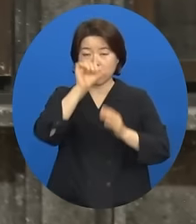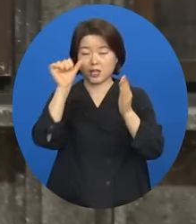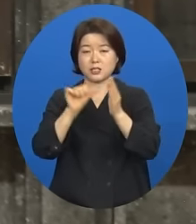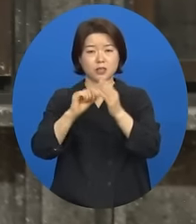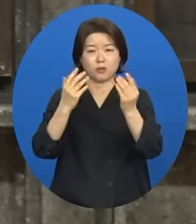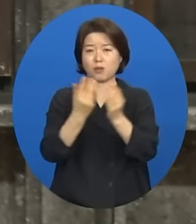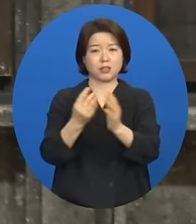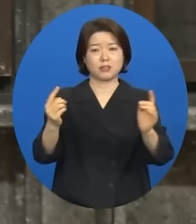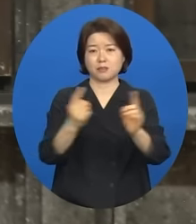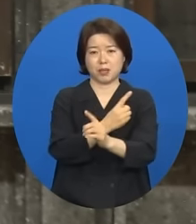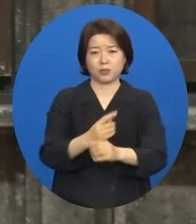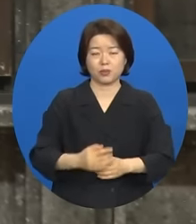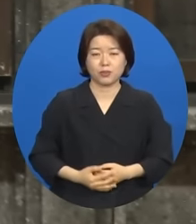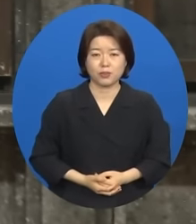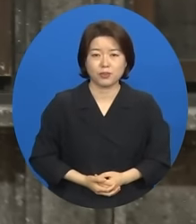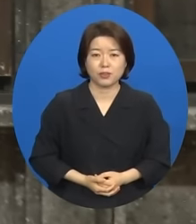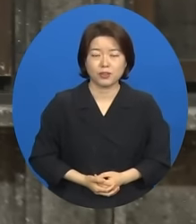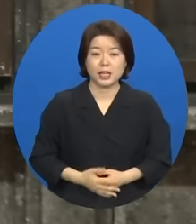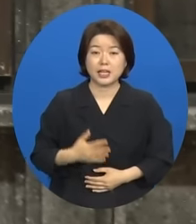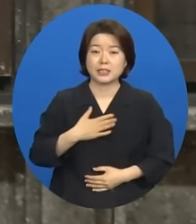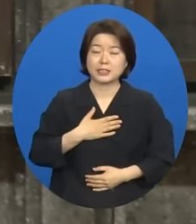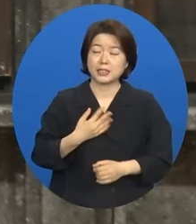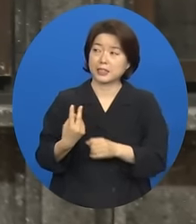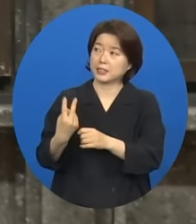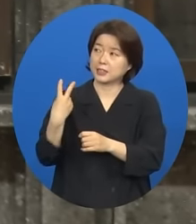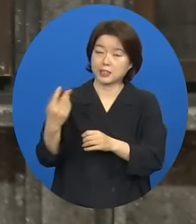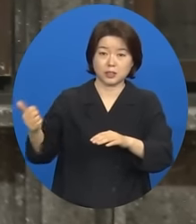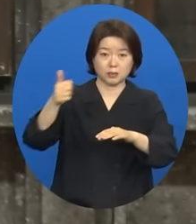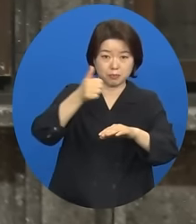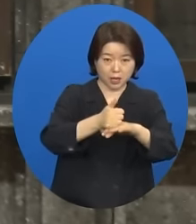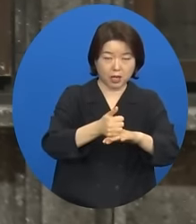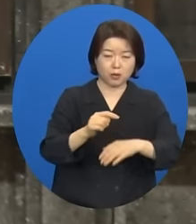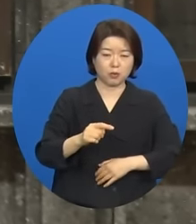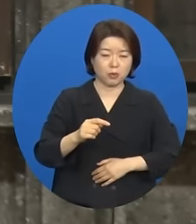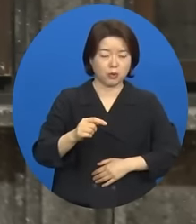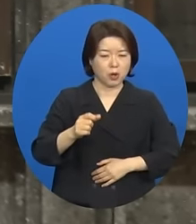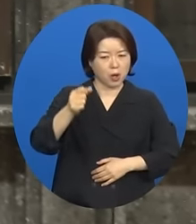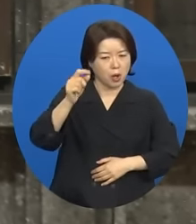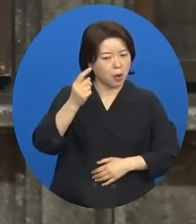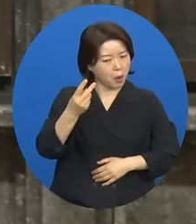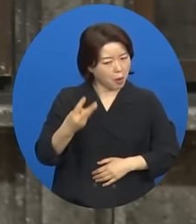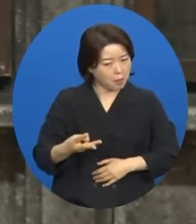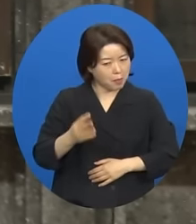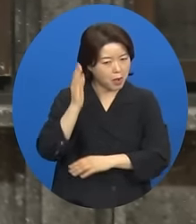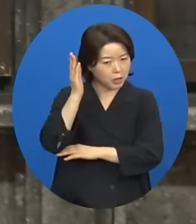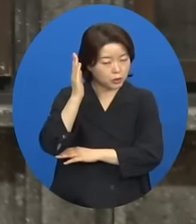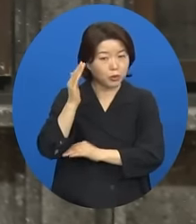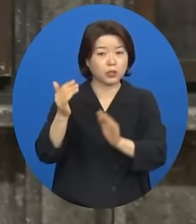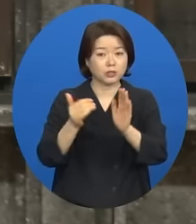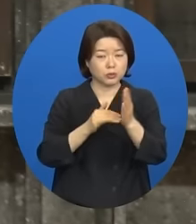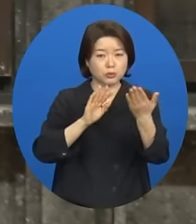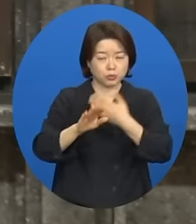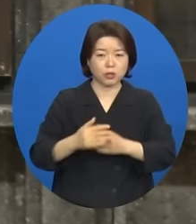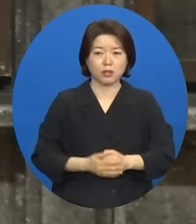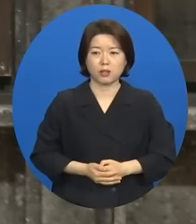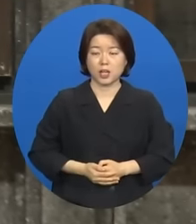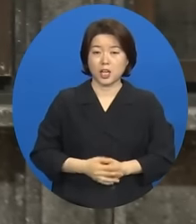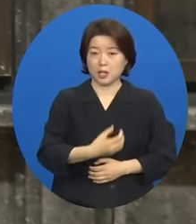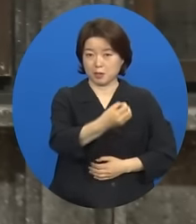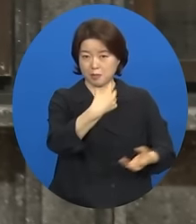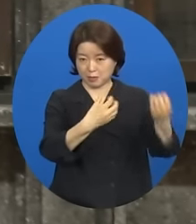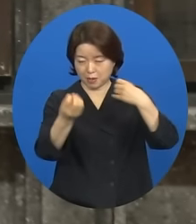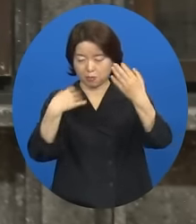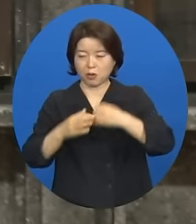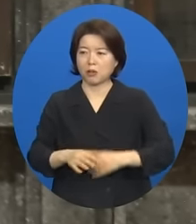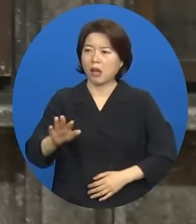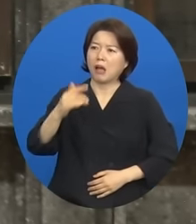달라지게 되는 거예요. 제가 재작년에 부임을 하고 나서 몇 주 이제 설교를 한 뒤에 이런 이야기를 들었어요. 목사님 말이 너무 빨라서 적응이